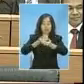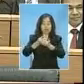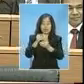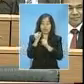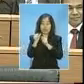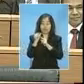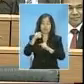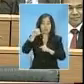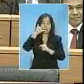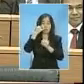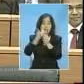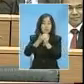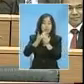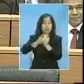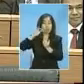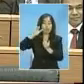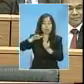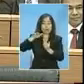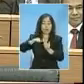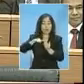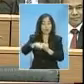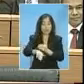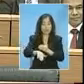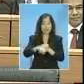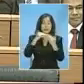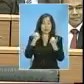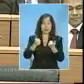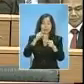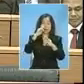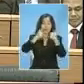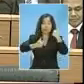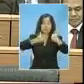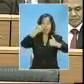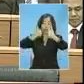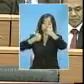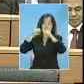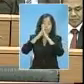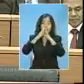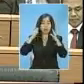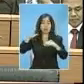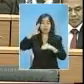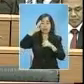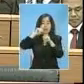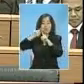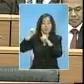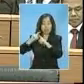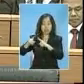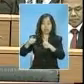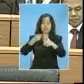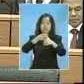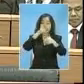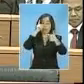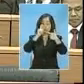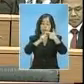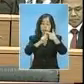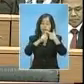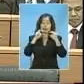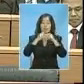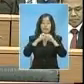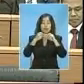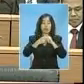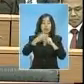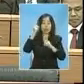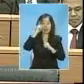สมาร์ทโฟนนั้นราคาตกต่ำลงจากสภาวะการแข่งขันและปัญหาที่ 2นั้น